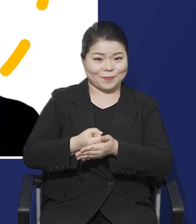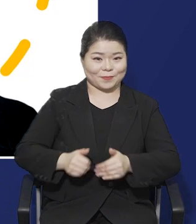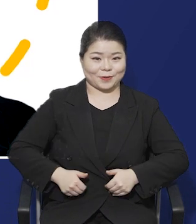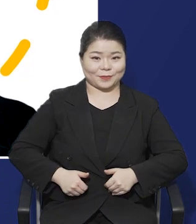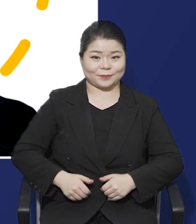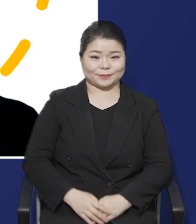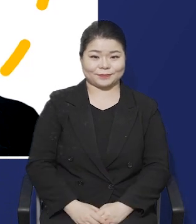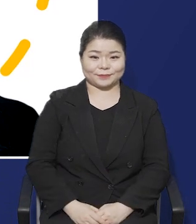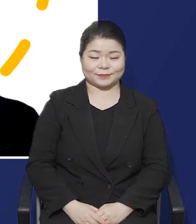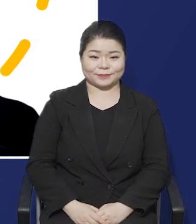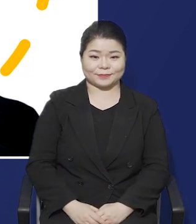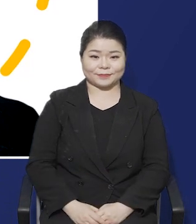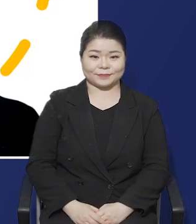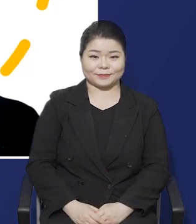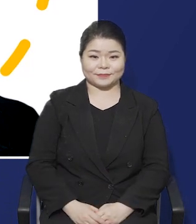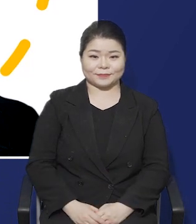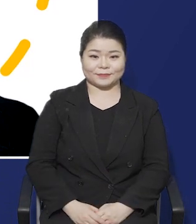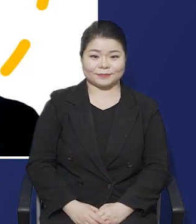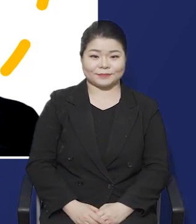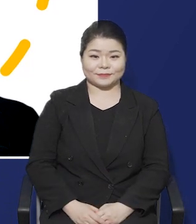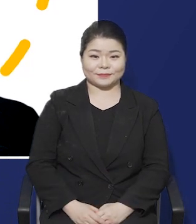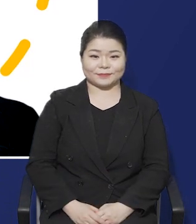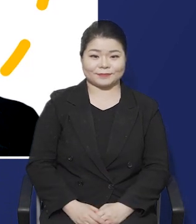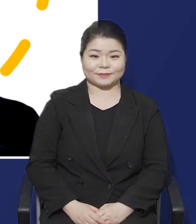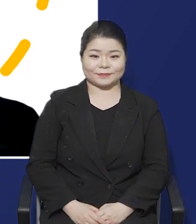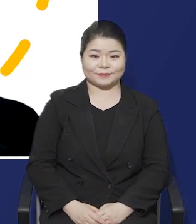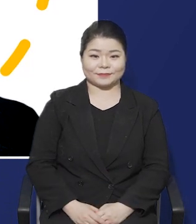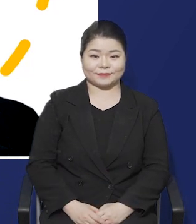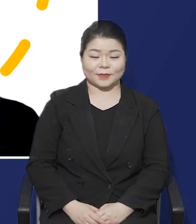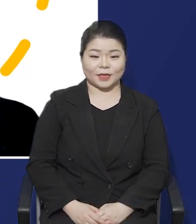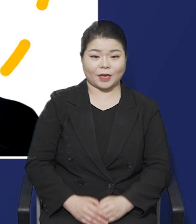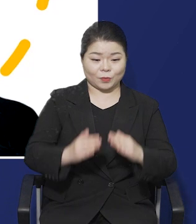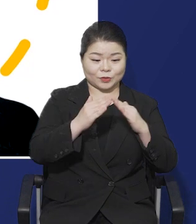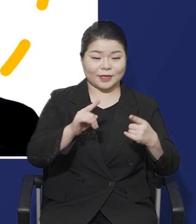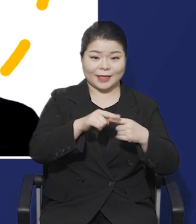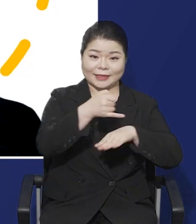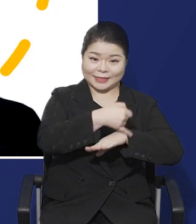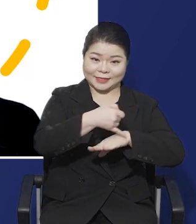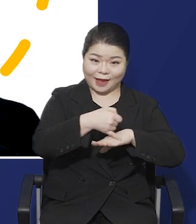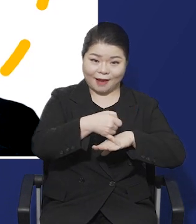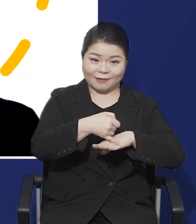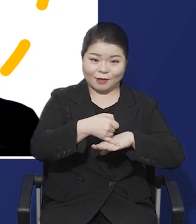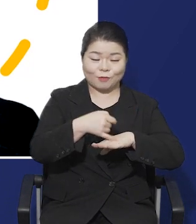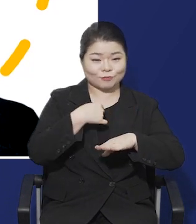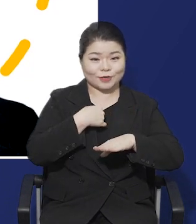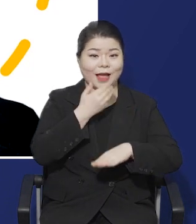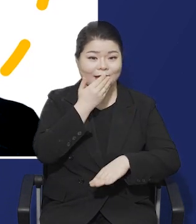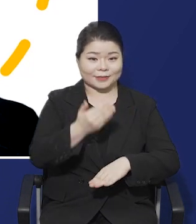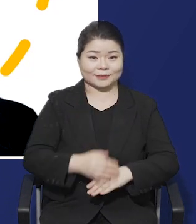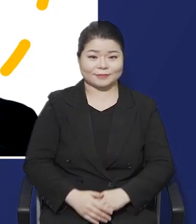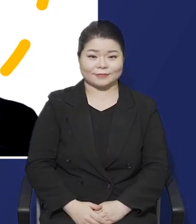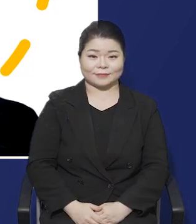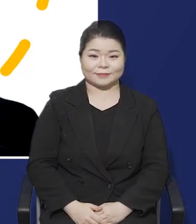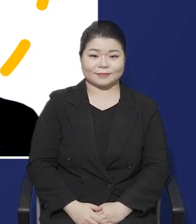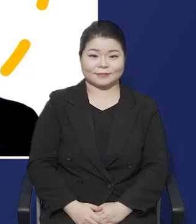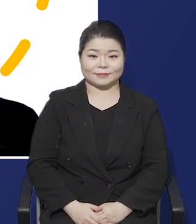이렇게 됨으로써 그 다음 단계로 그 부스에 대한 디자인을 우리가 할 수 있습니다.